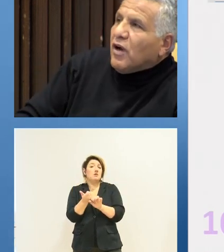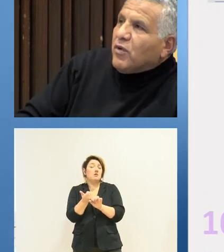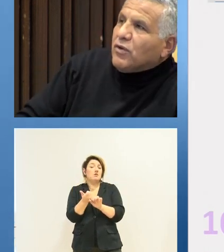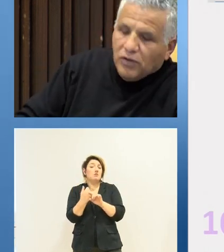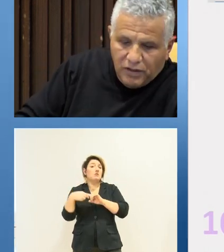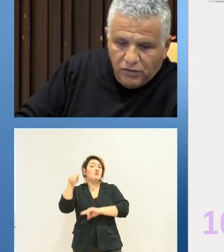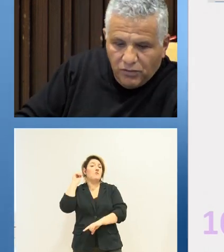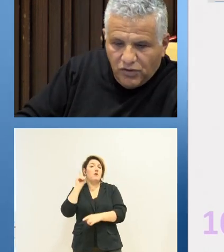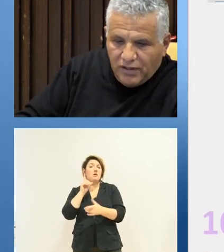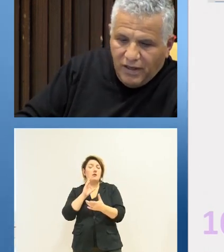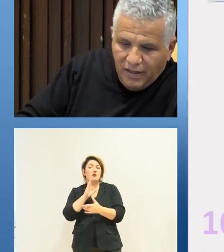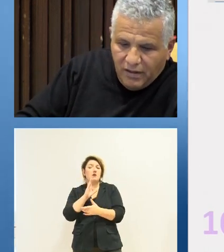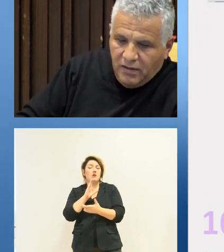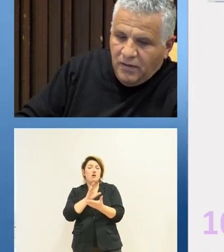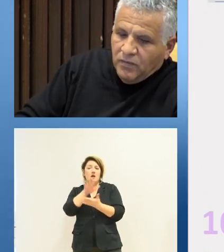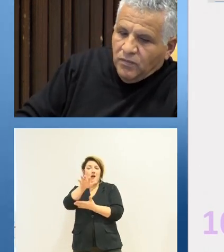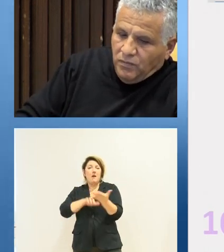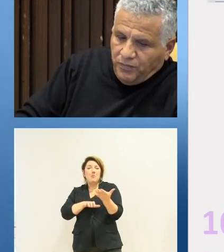moment du rapport d'orientation budgétaire